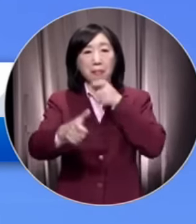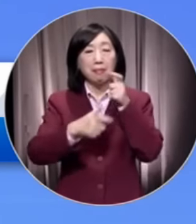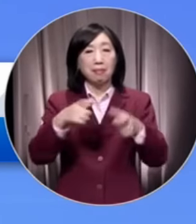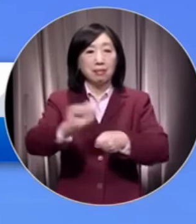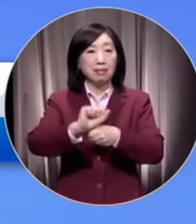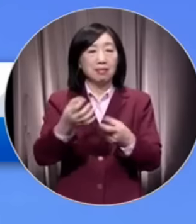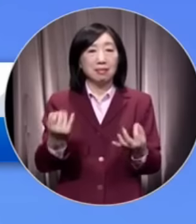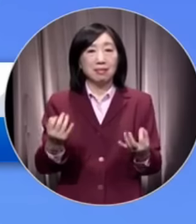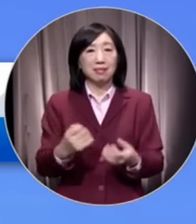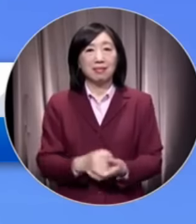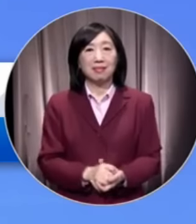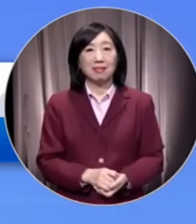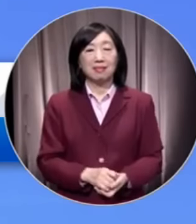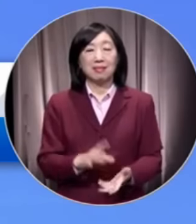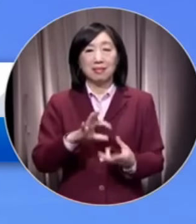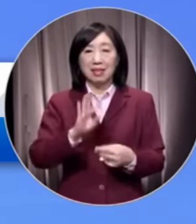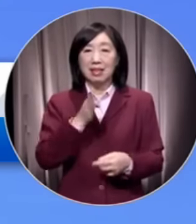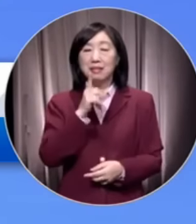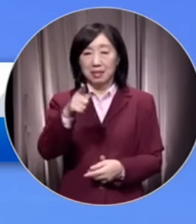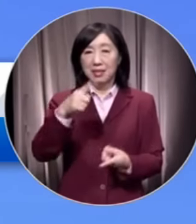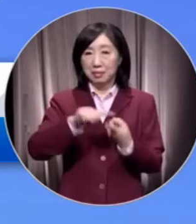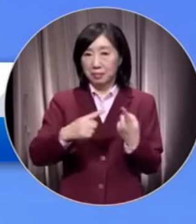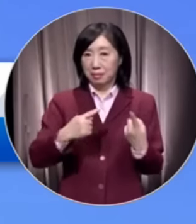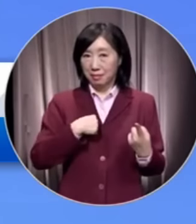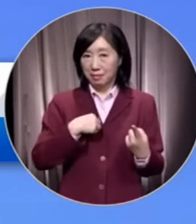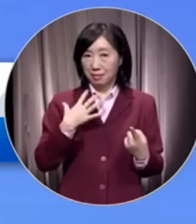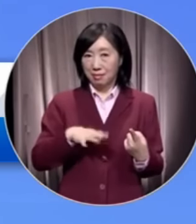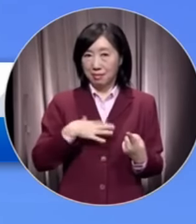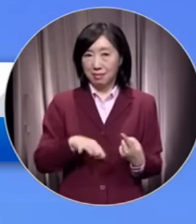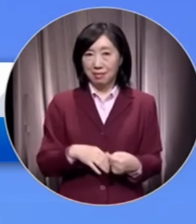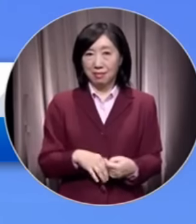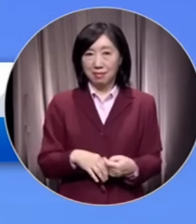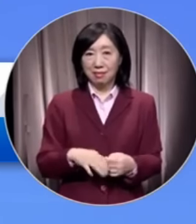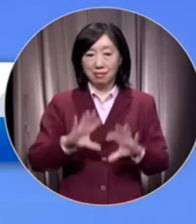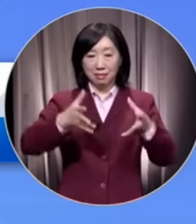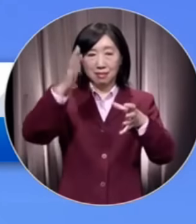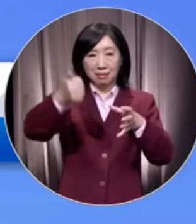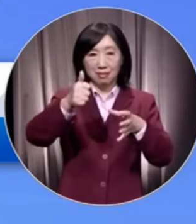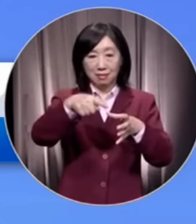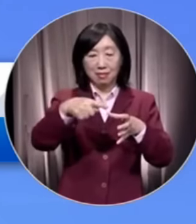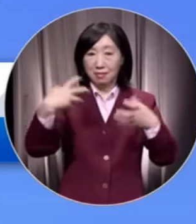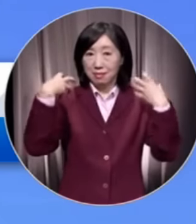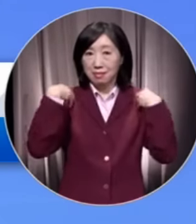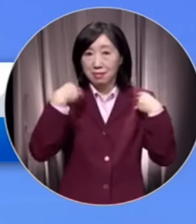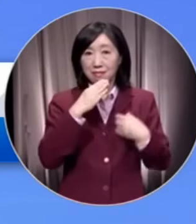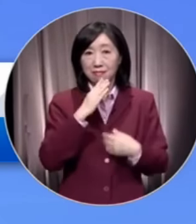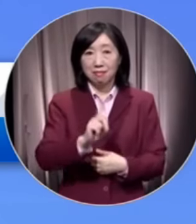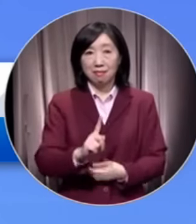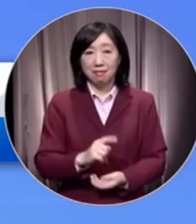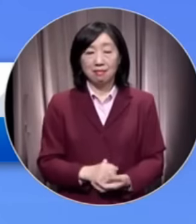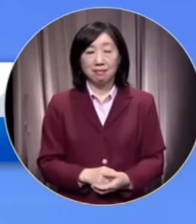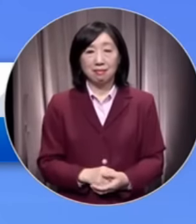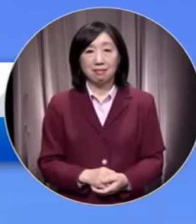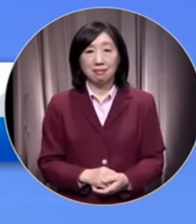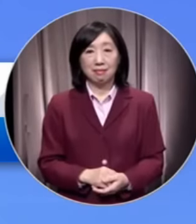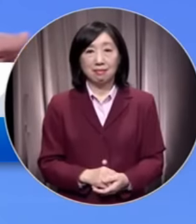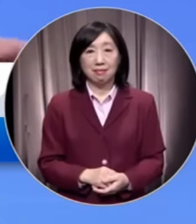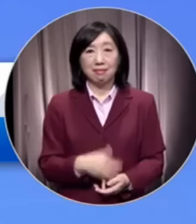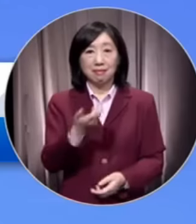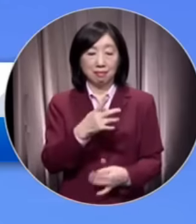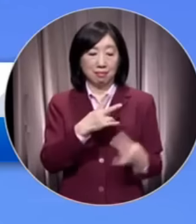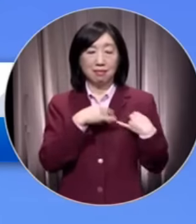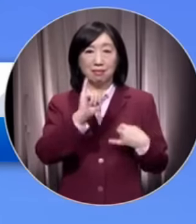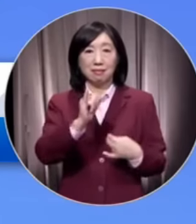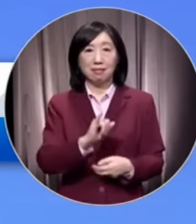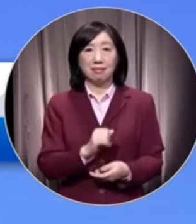解一点，那就是作为一个国家的领导人，他的责任到底是什么。刚刚蔡主